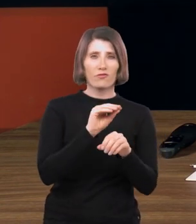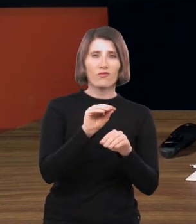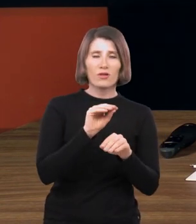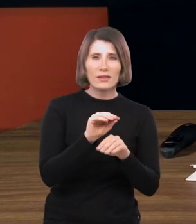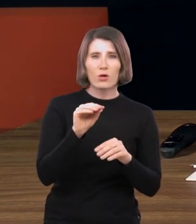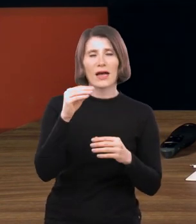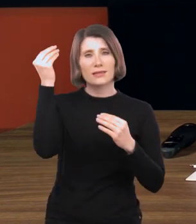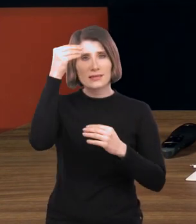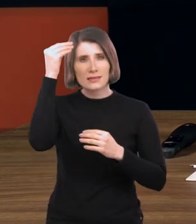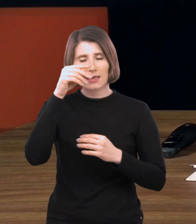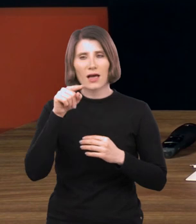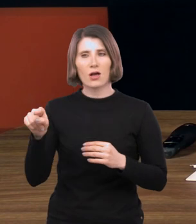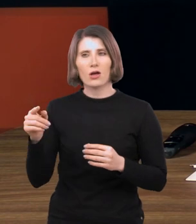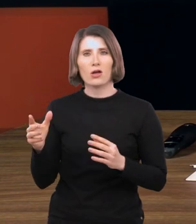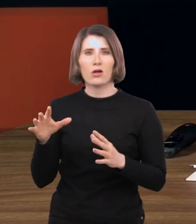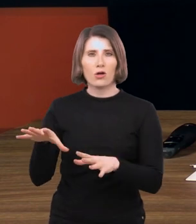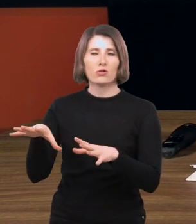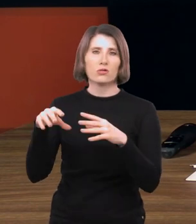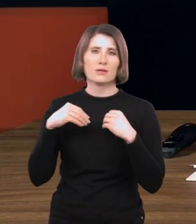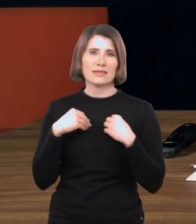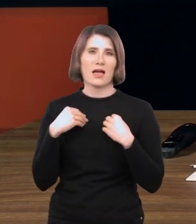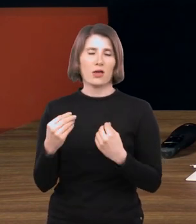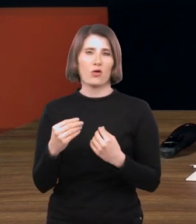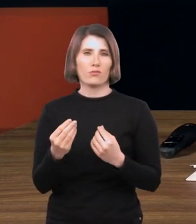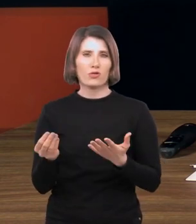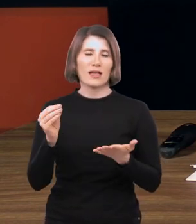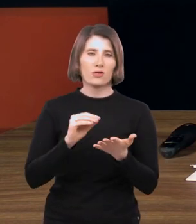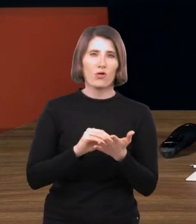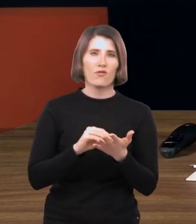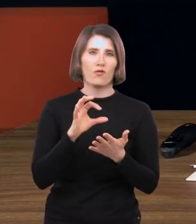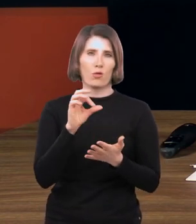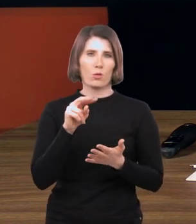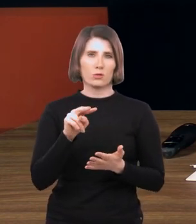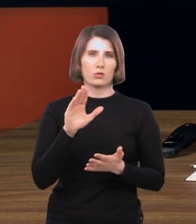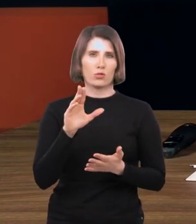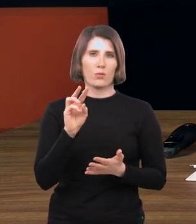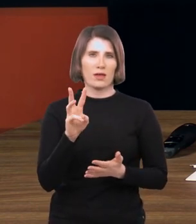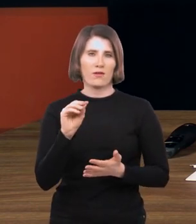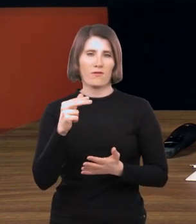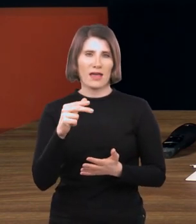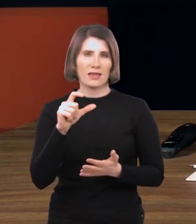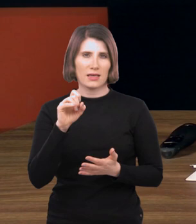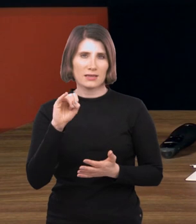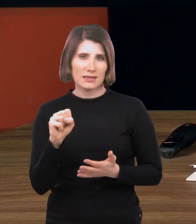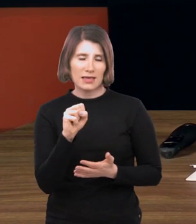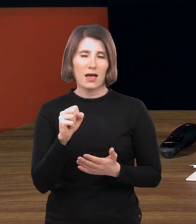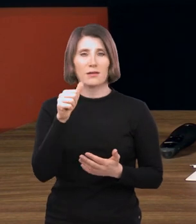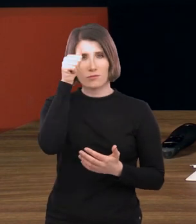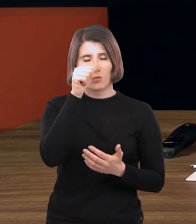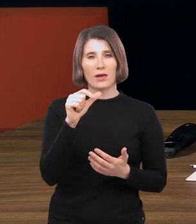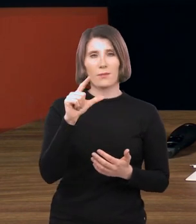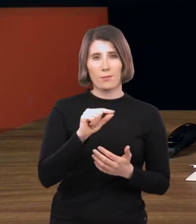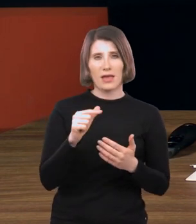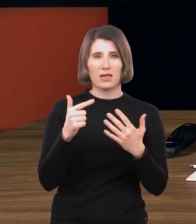jest najwyższą właśnie z tytułu spektrum zaburzeń autystycznych. Jest to dodatek subwencji P7,